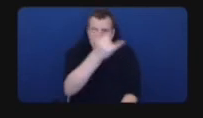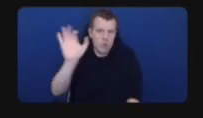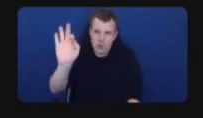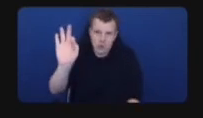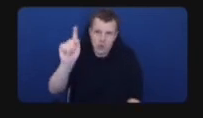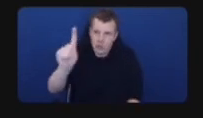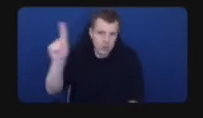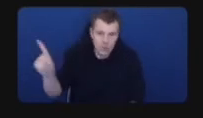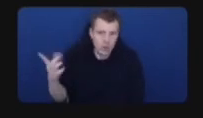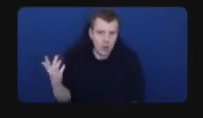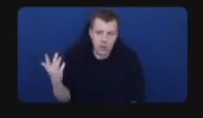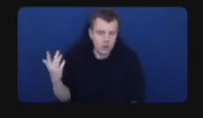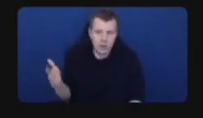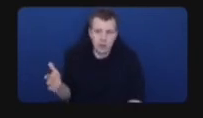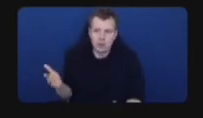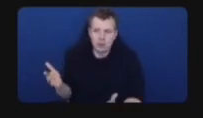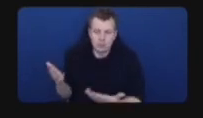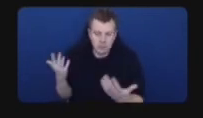911。